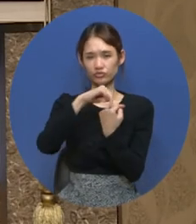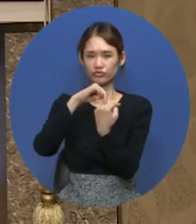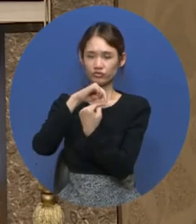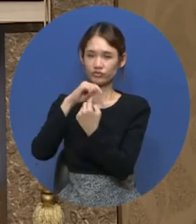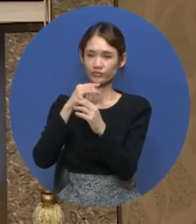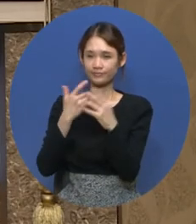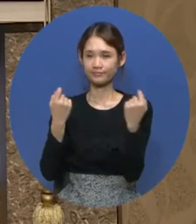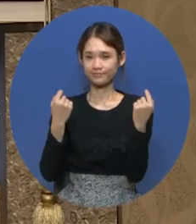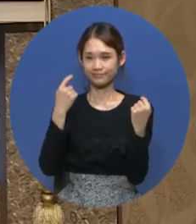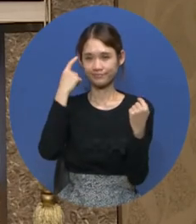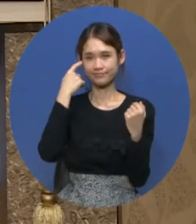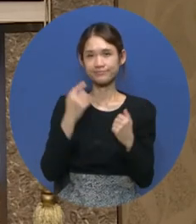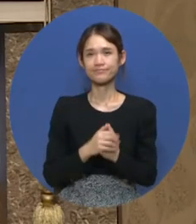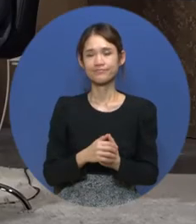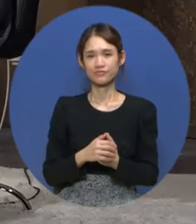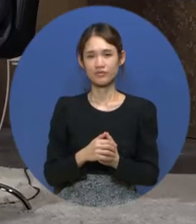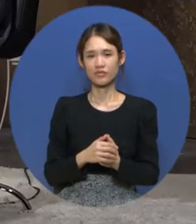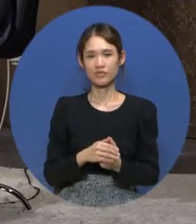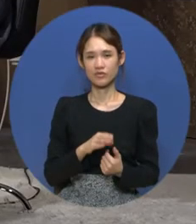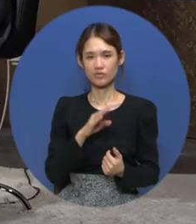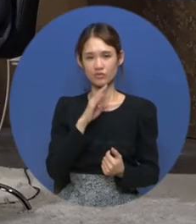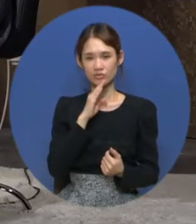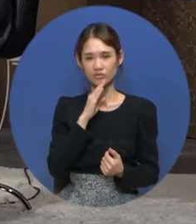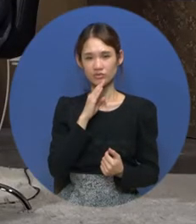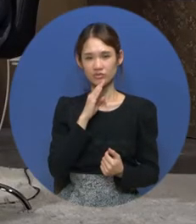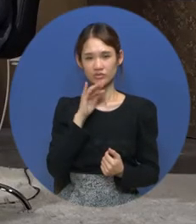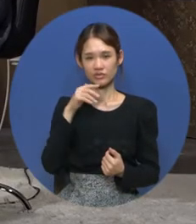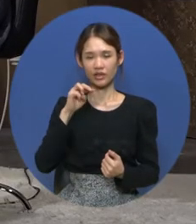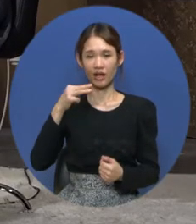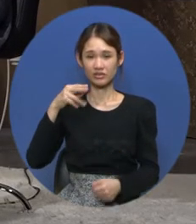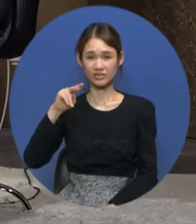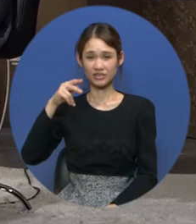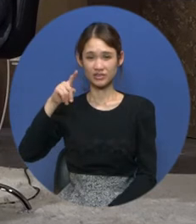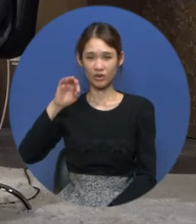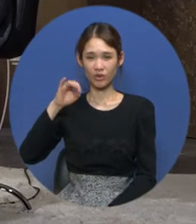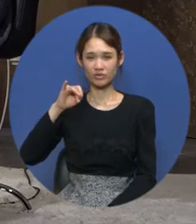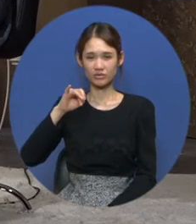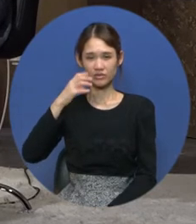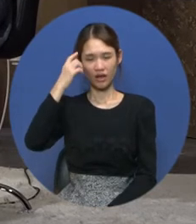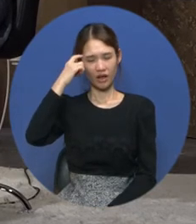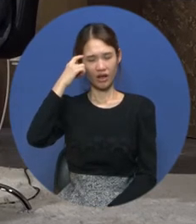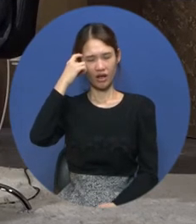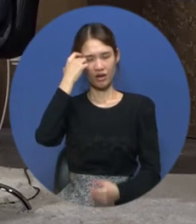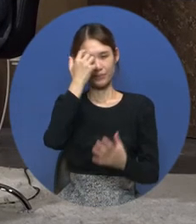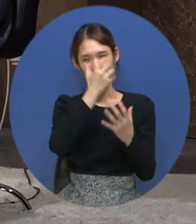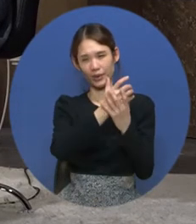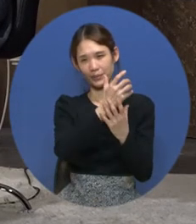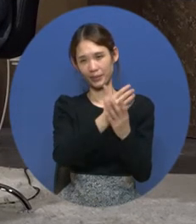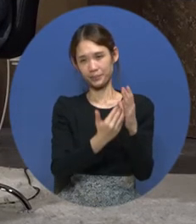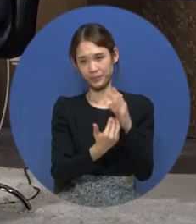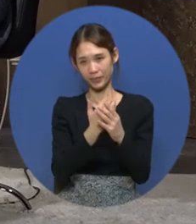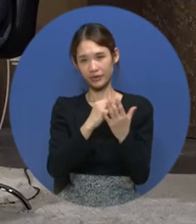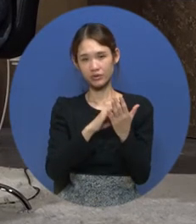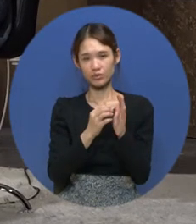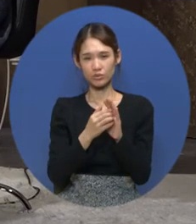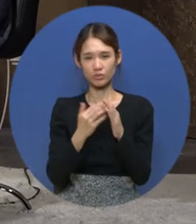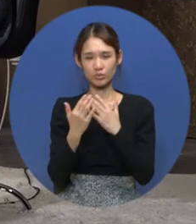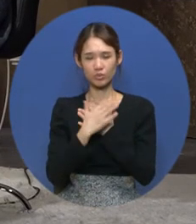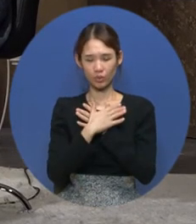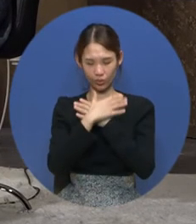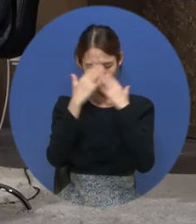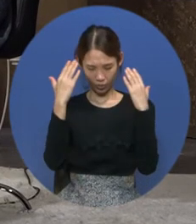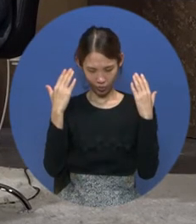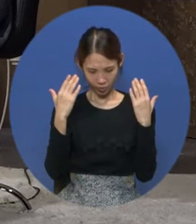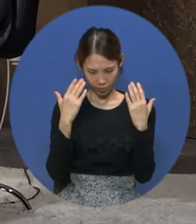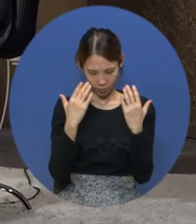이런 생각부터 입니다 네 정말 살신성인 이라 되셔서 생각할 정도로 본인 델의